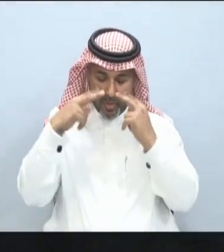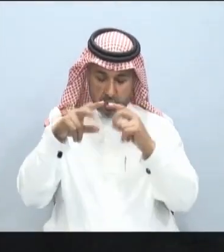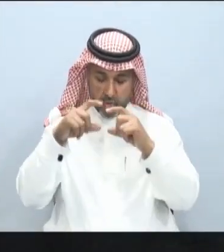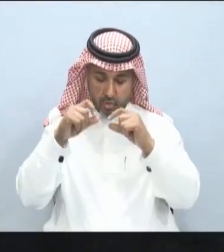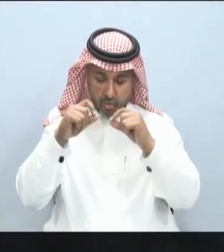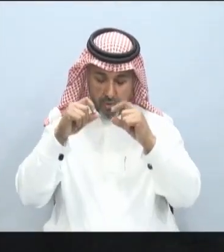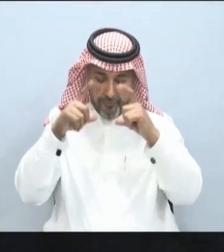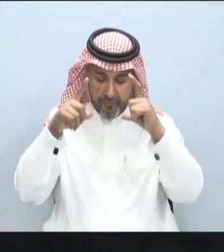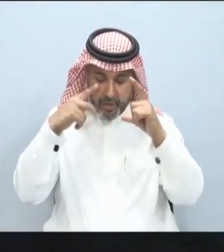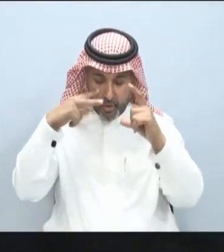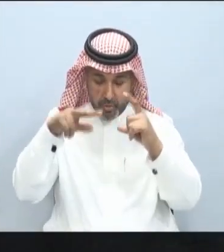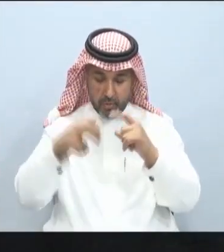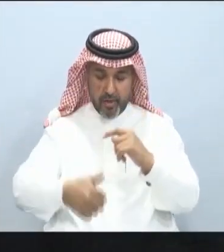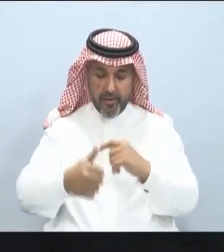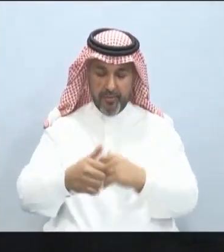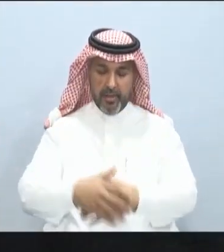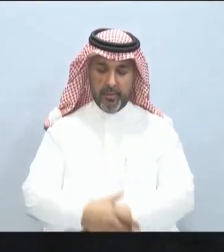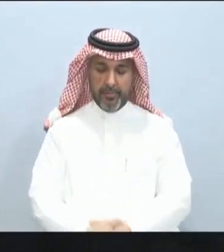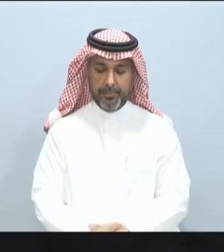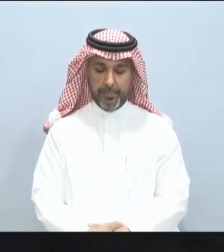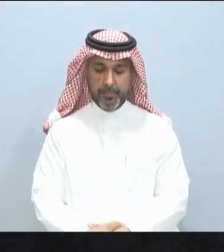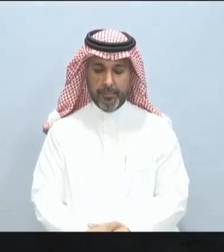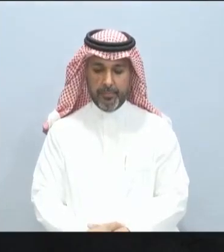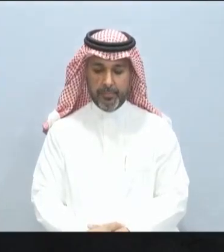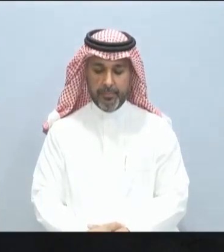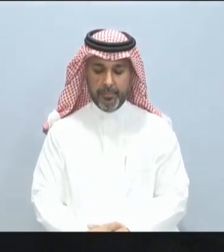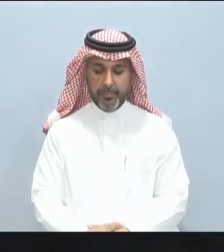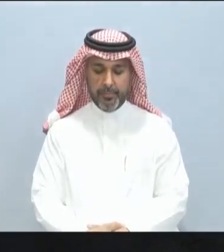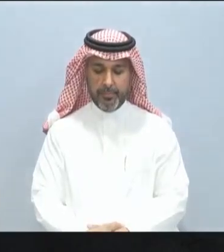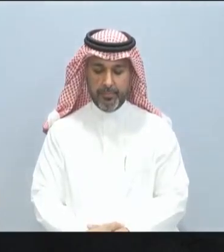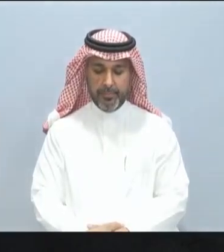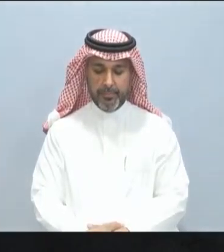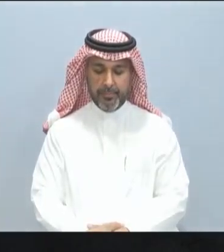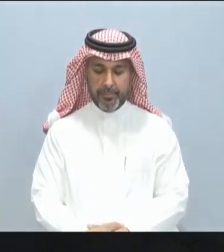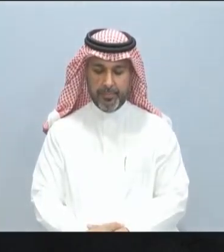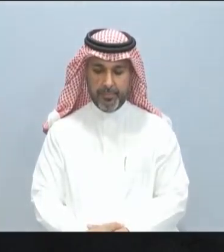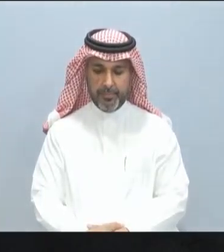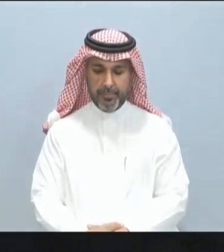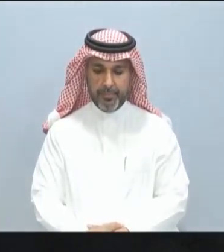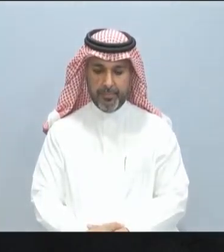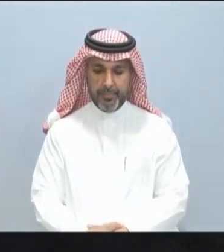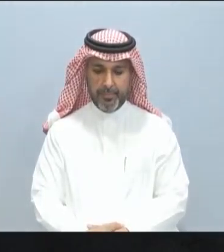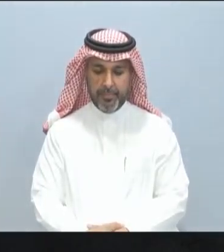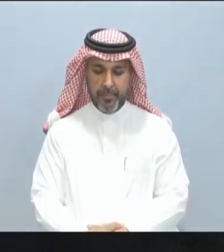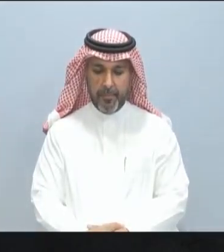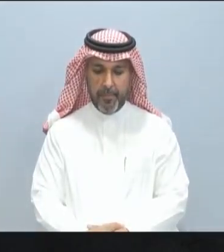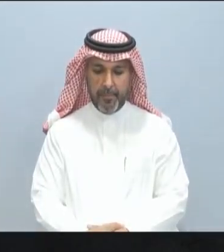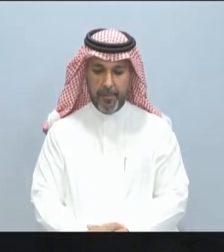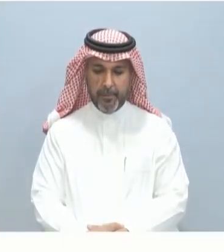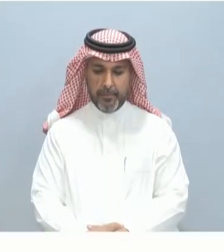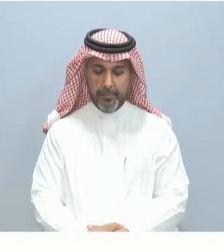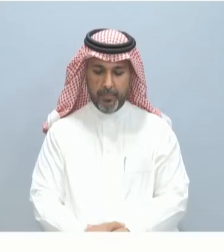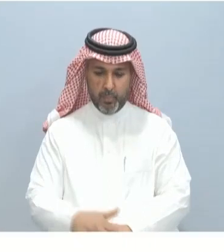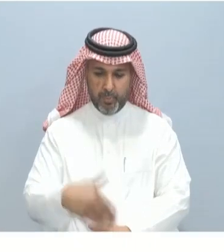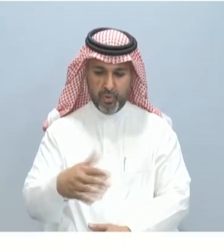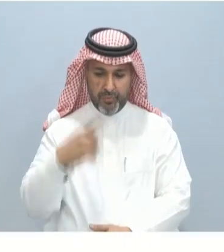الى تحليله على شكل مربع او مربع الفرق لا باس منه